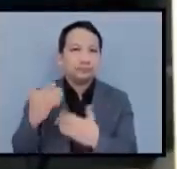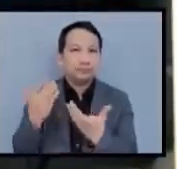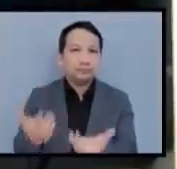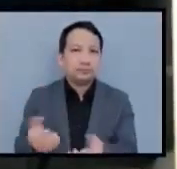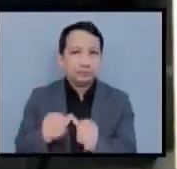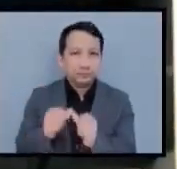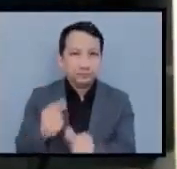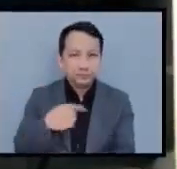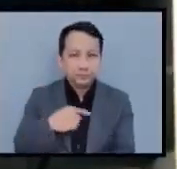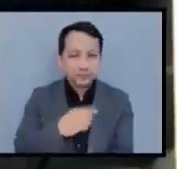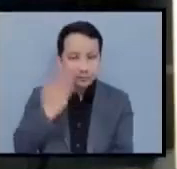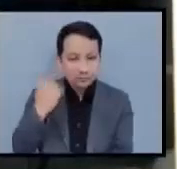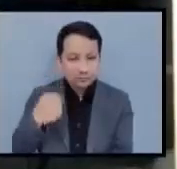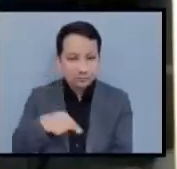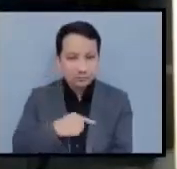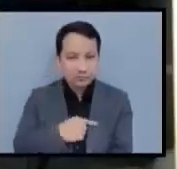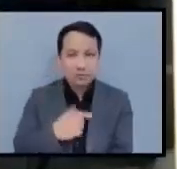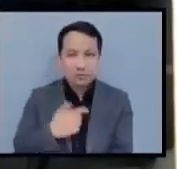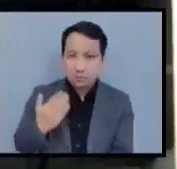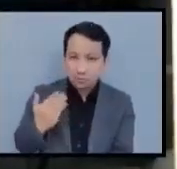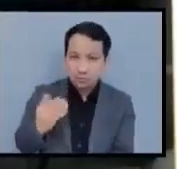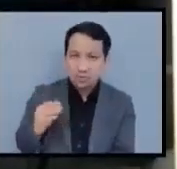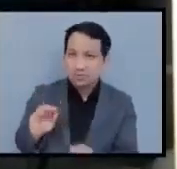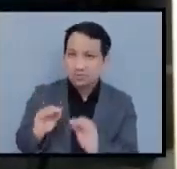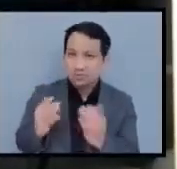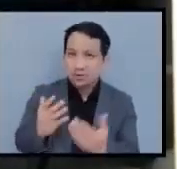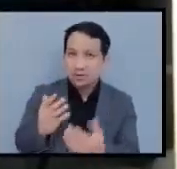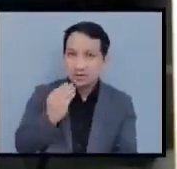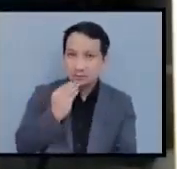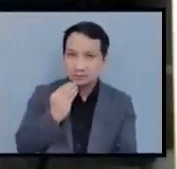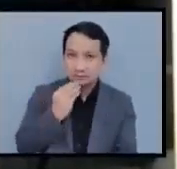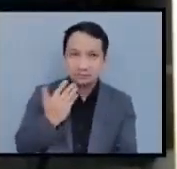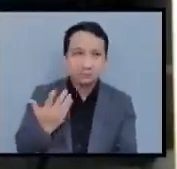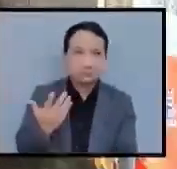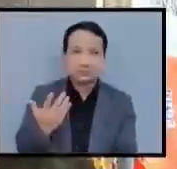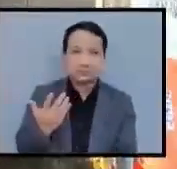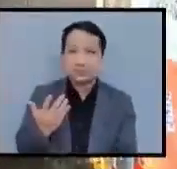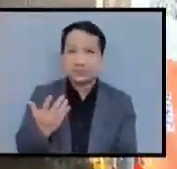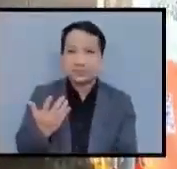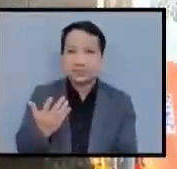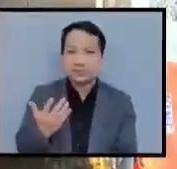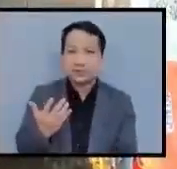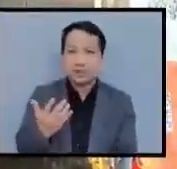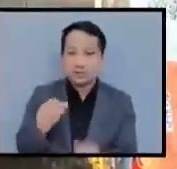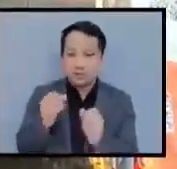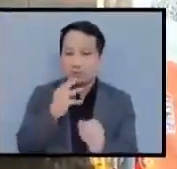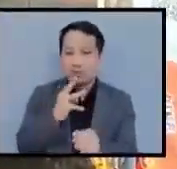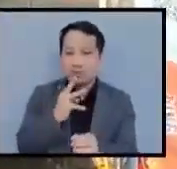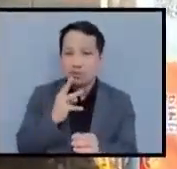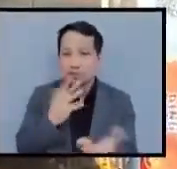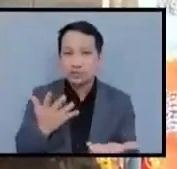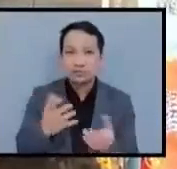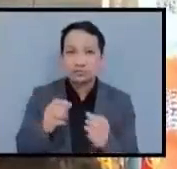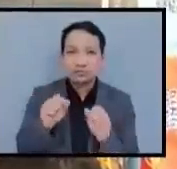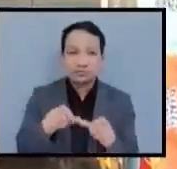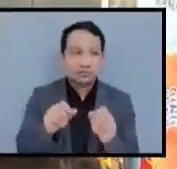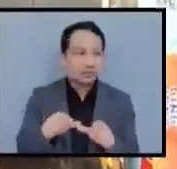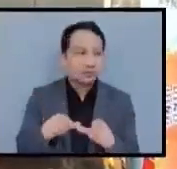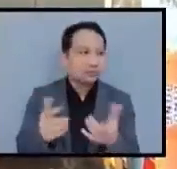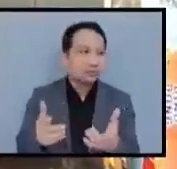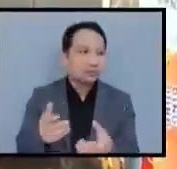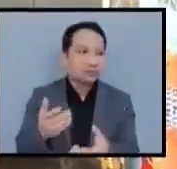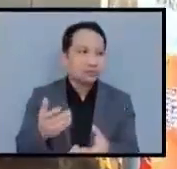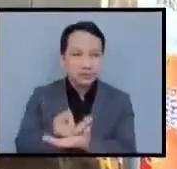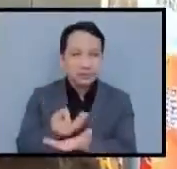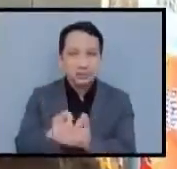kasi syempre pag wala kaming tinda, wala kaming kita. Ang kinatatakutan ni Jenny,